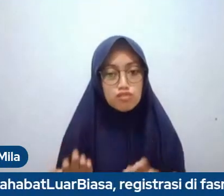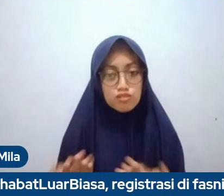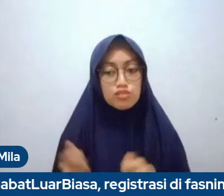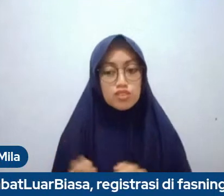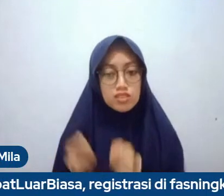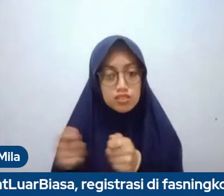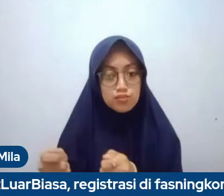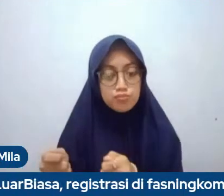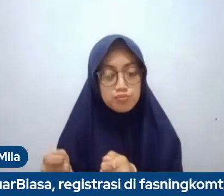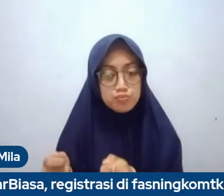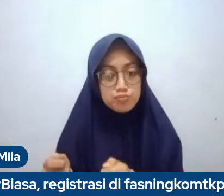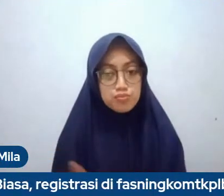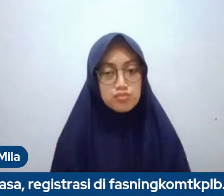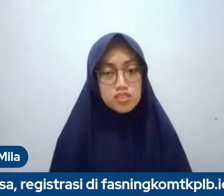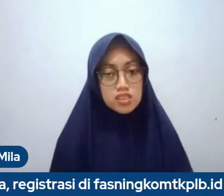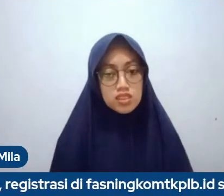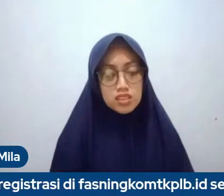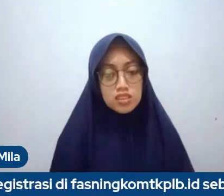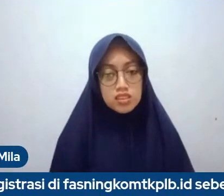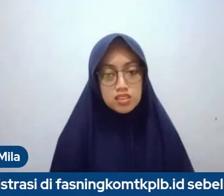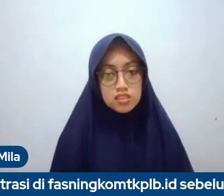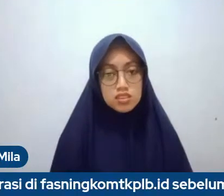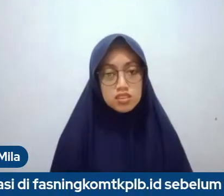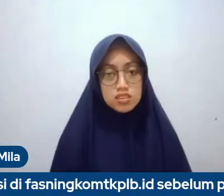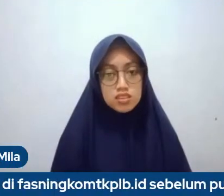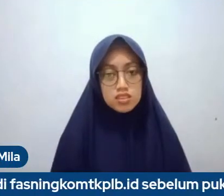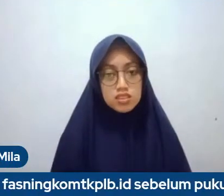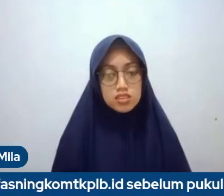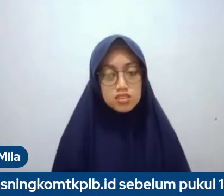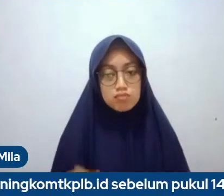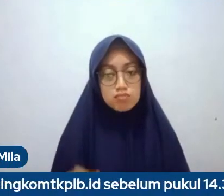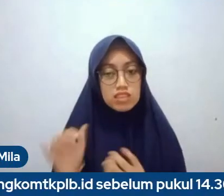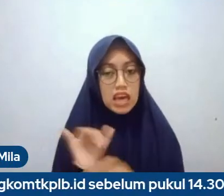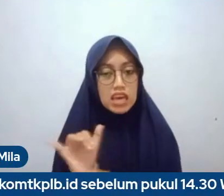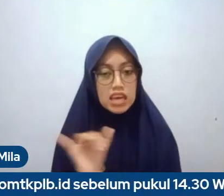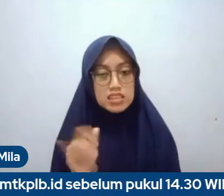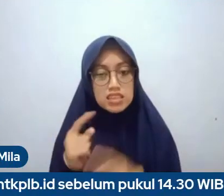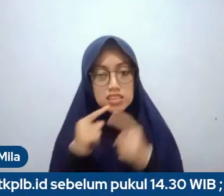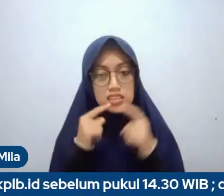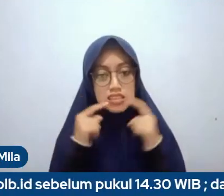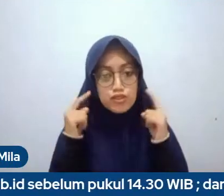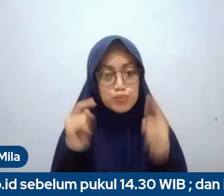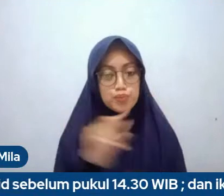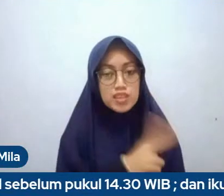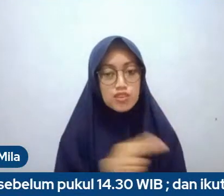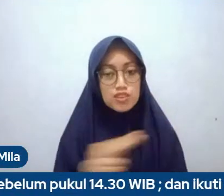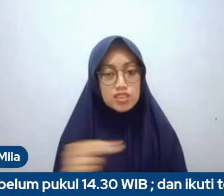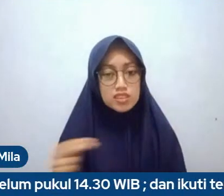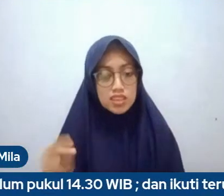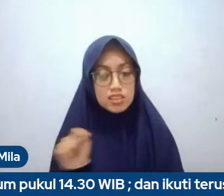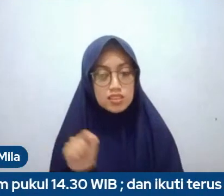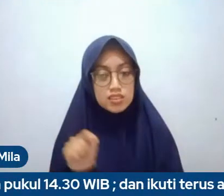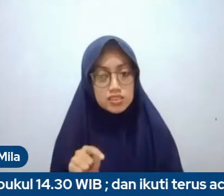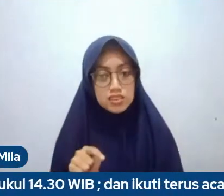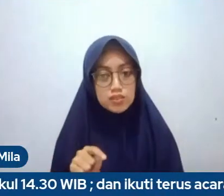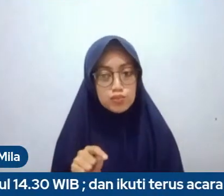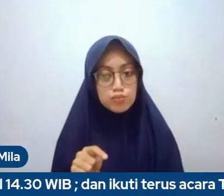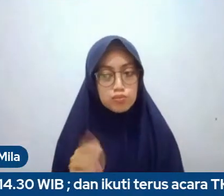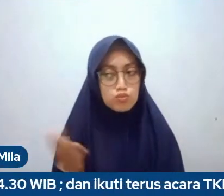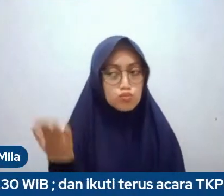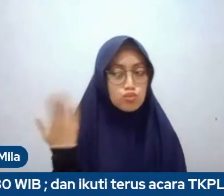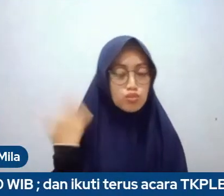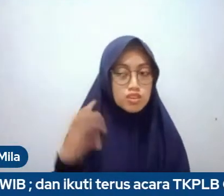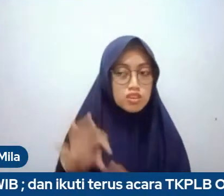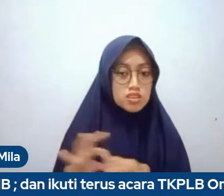Smile ini yayasan Senyum Indonesia ini Senyum Anak Indonesia ini pernah kerjasama